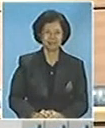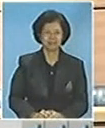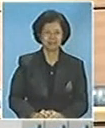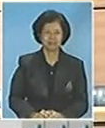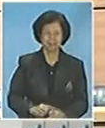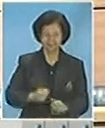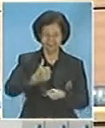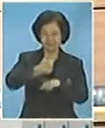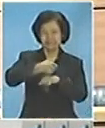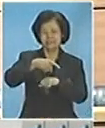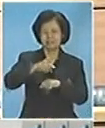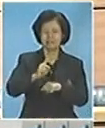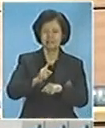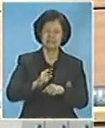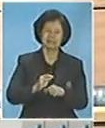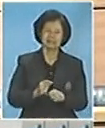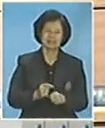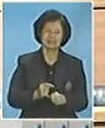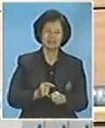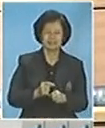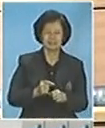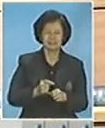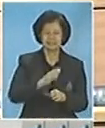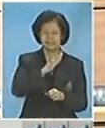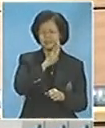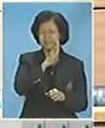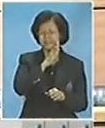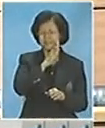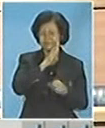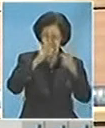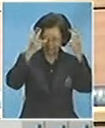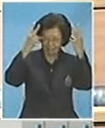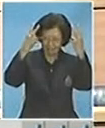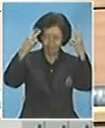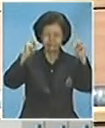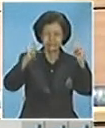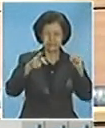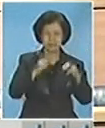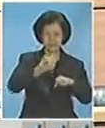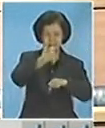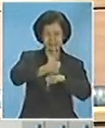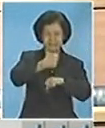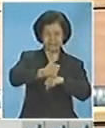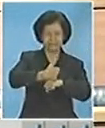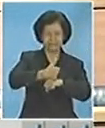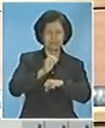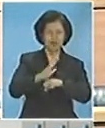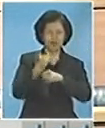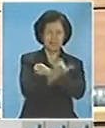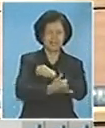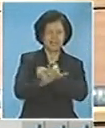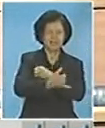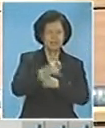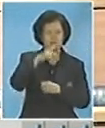ท่านประธานครับถ้าคณะท่านนายกรัฐมนตรีซึ่งเป็นผู้นำประเทศ